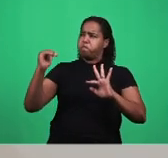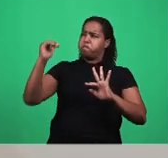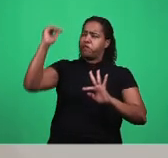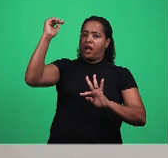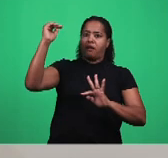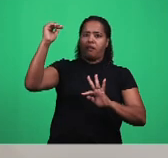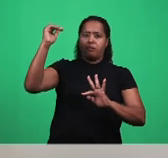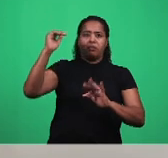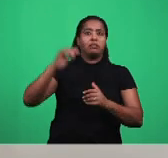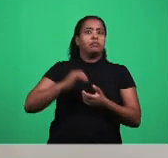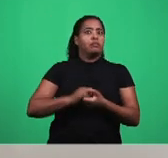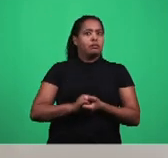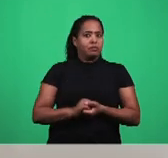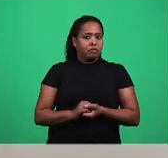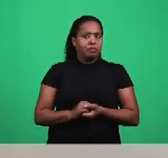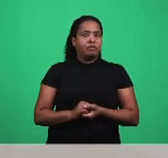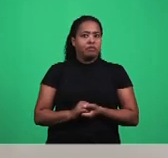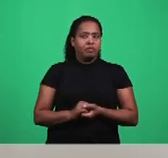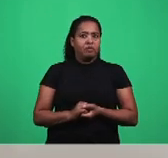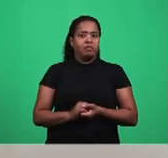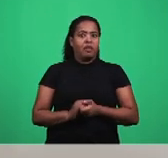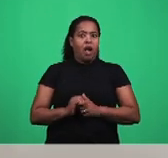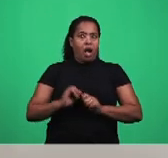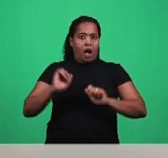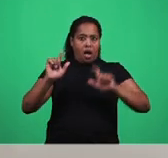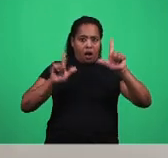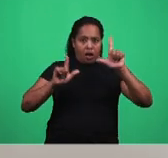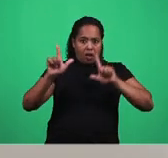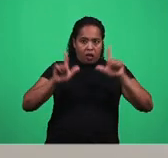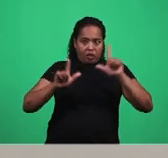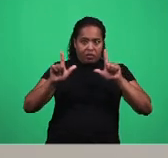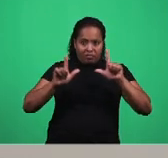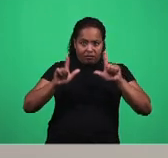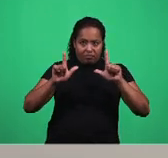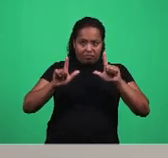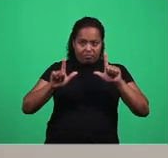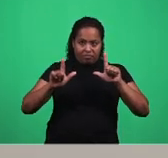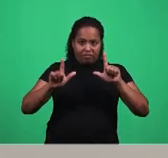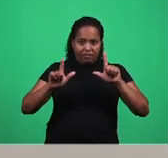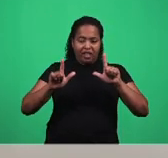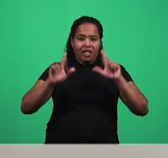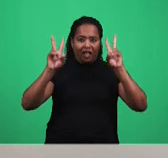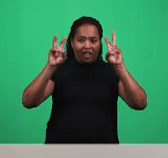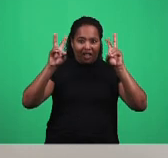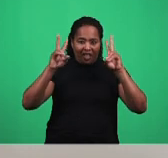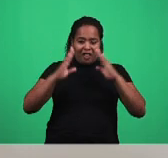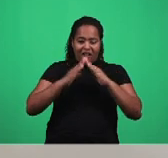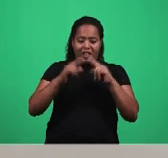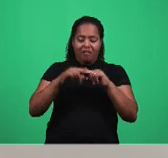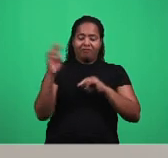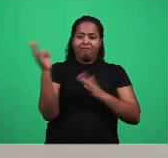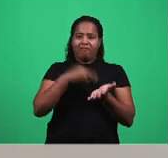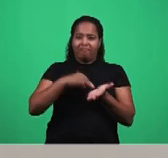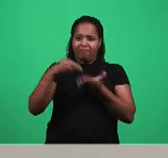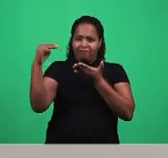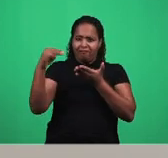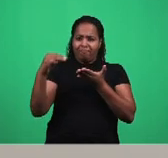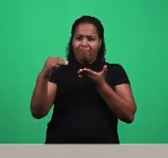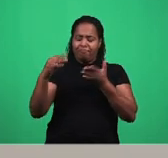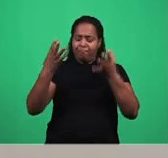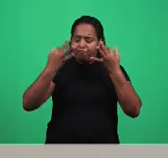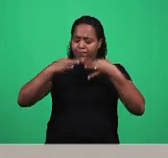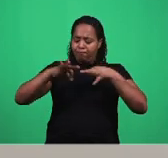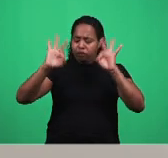dit. La programmation de l'Église chrétienne Maranatha est un phénomène. Il dit, je peux citer les sujets actuels qui sont